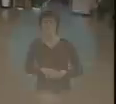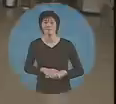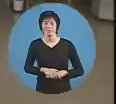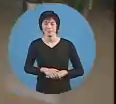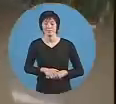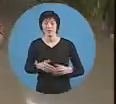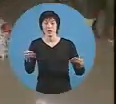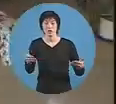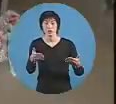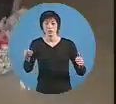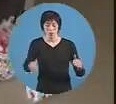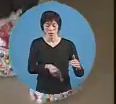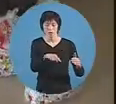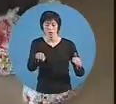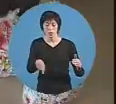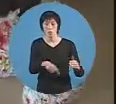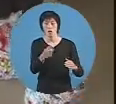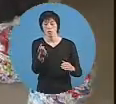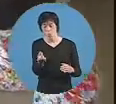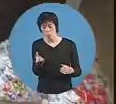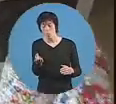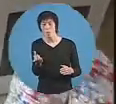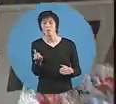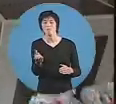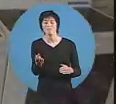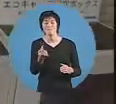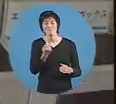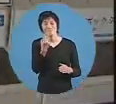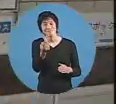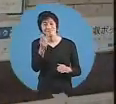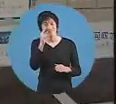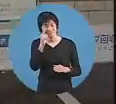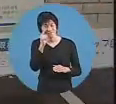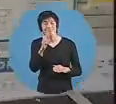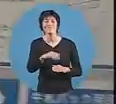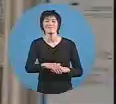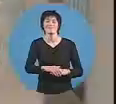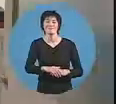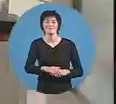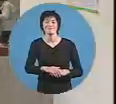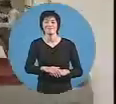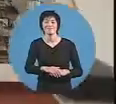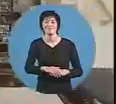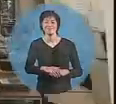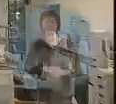早速そのお仕事内容を探るべくゴミ政策課に潜入しました。